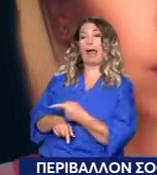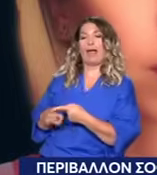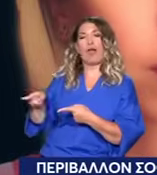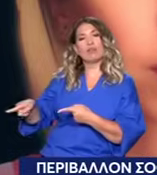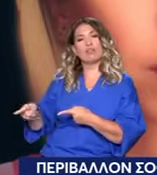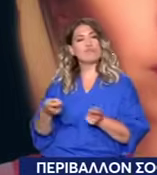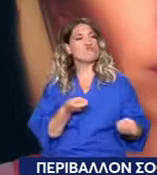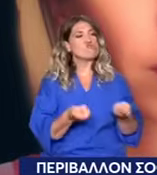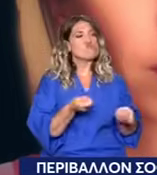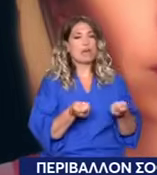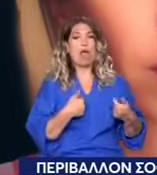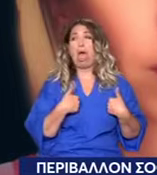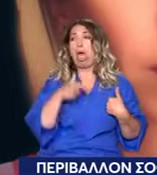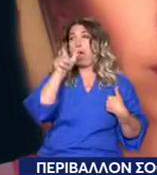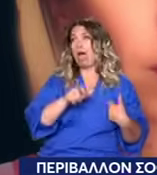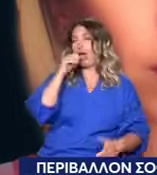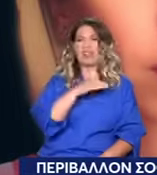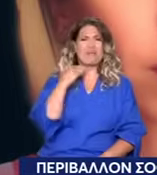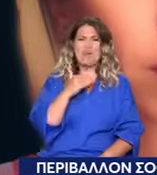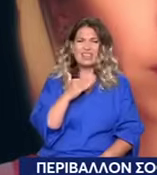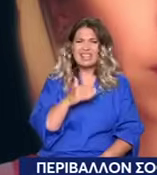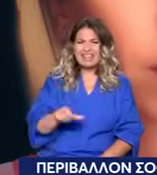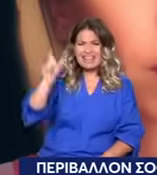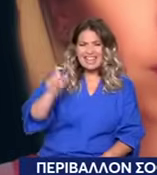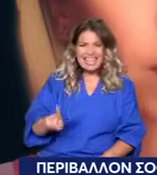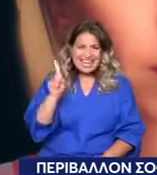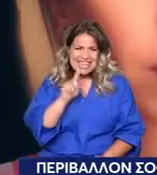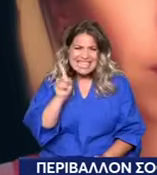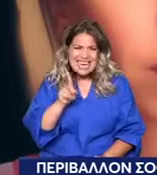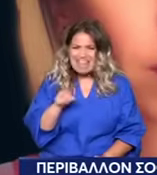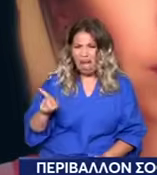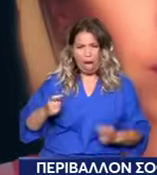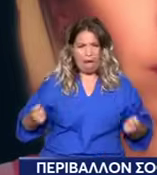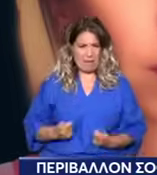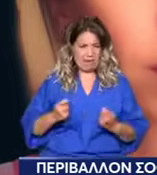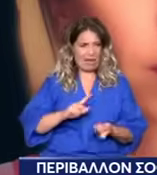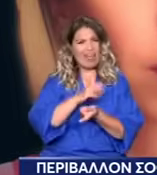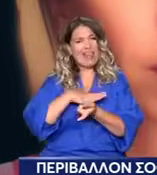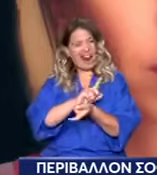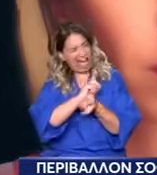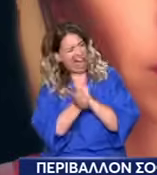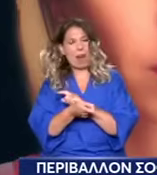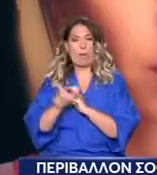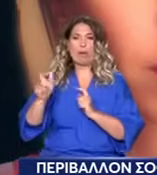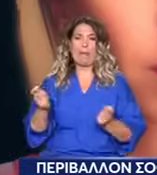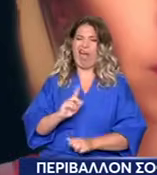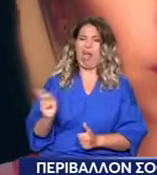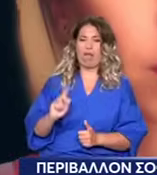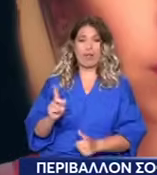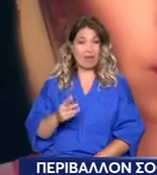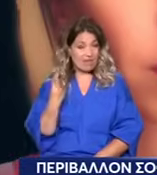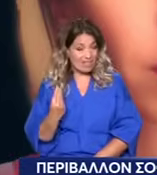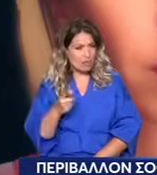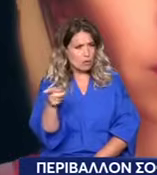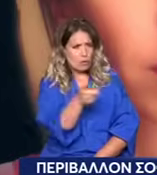μια προσπάθεια ώστε να προβληθεί το θύμα ως μια γυναίκα που δεν είναι επαγγελματίας και αφήνει ένα γραφείο να καταρρεύσει, ενώ η ίδια έδωσε εντολή να